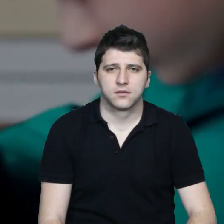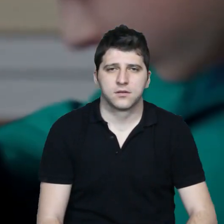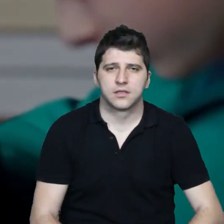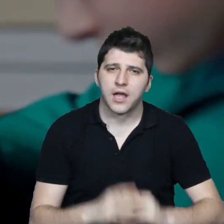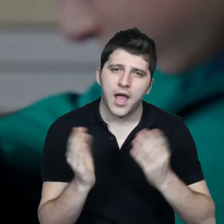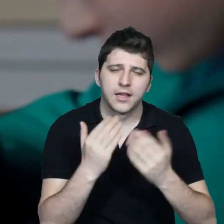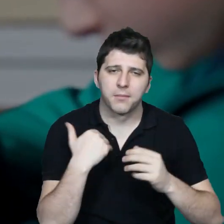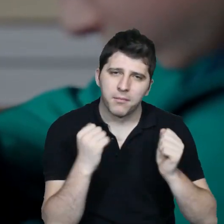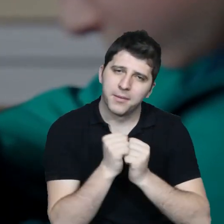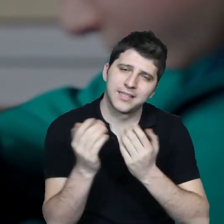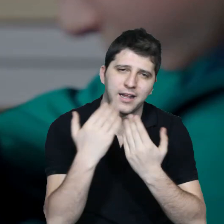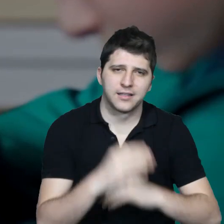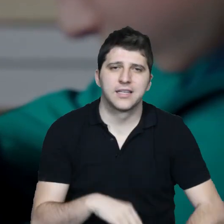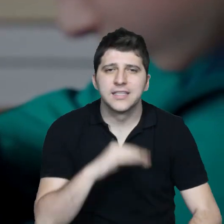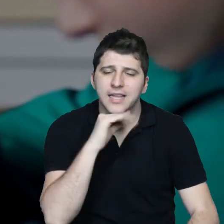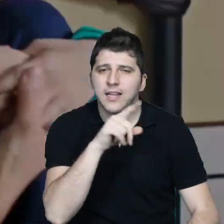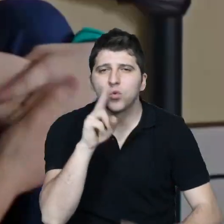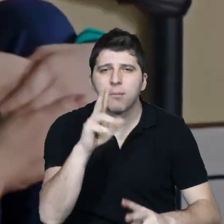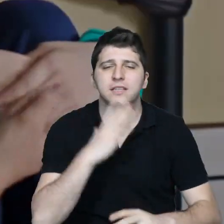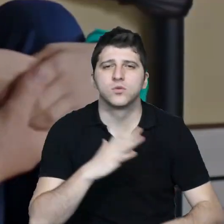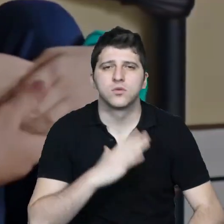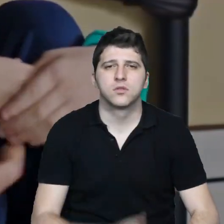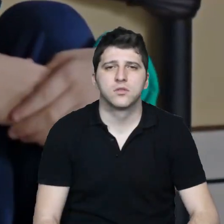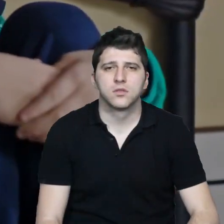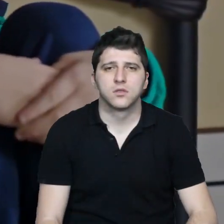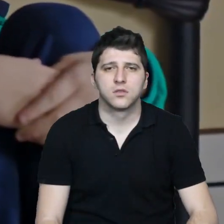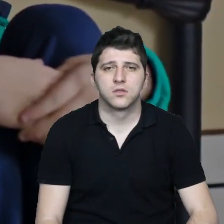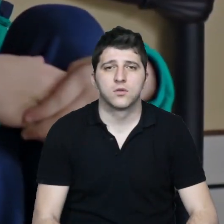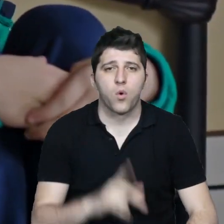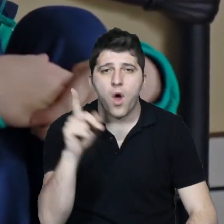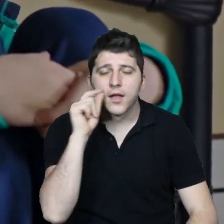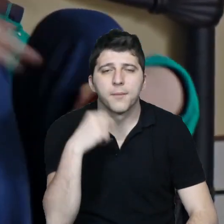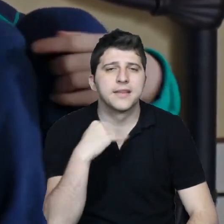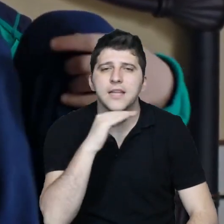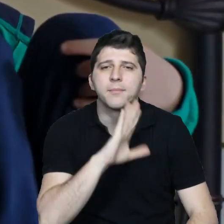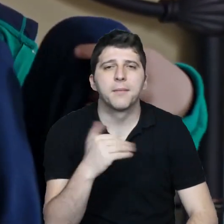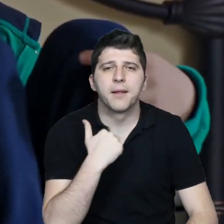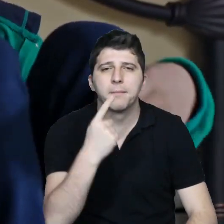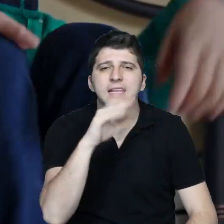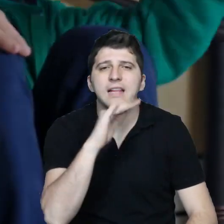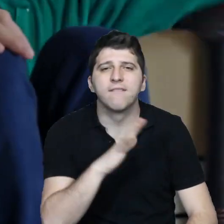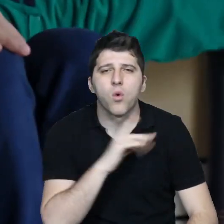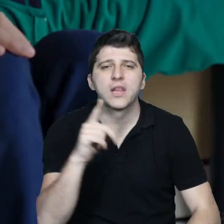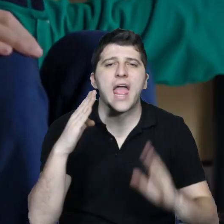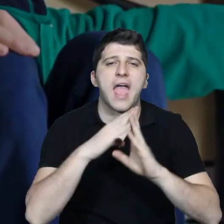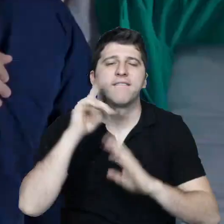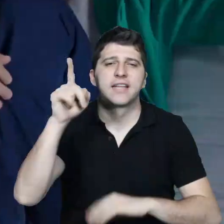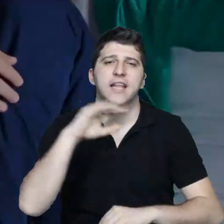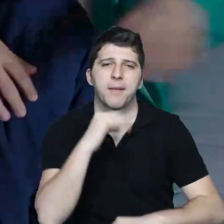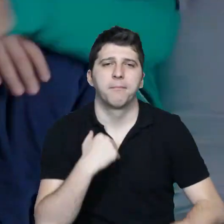Hadi benimle gel. Deden seni görmek istiyor. Bu adam benim dedem değil. Benim bir dedem var, o da